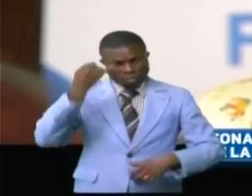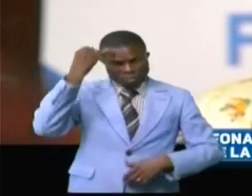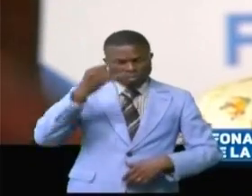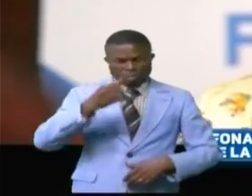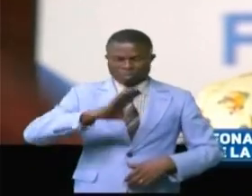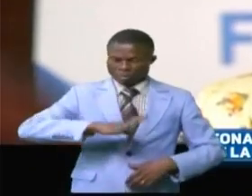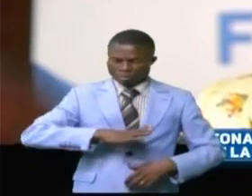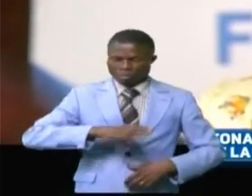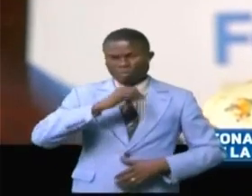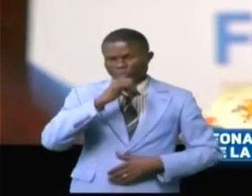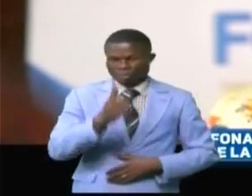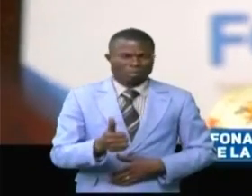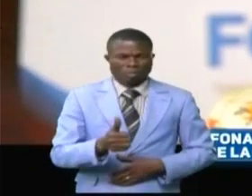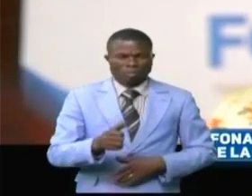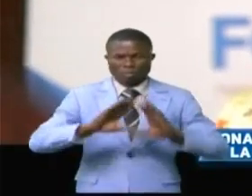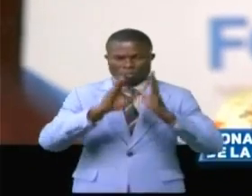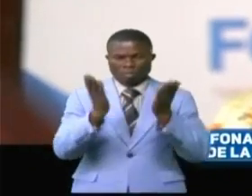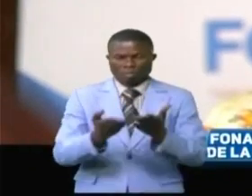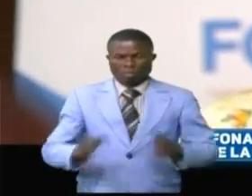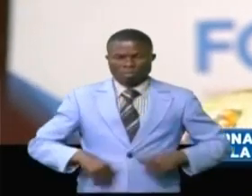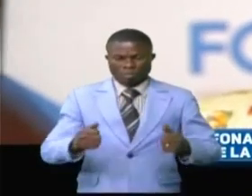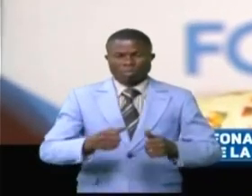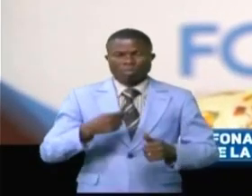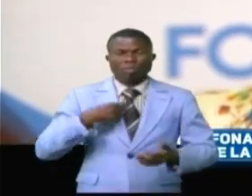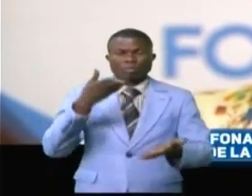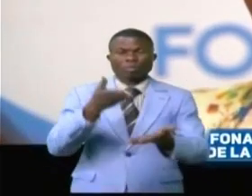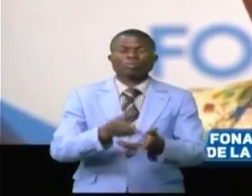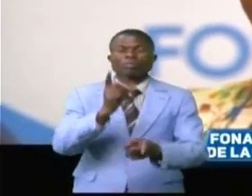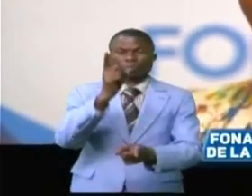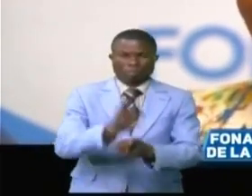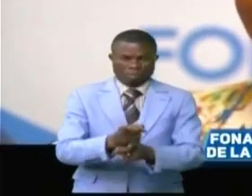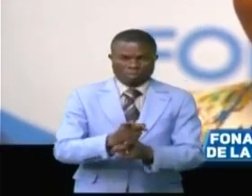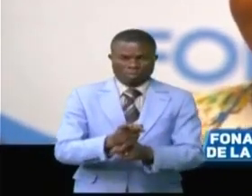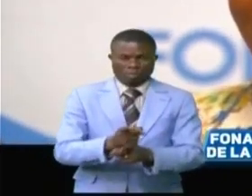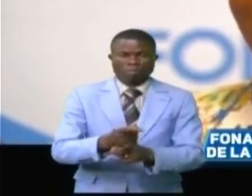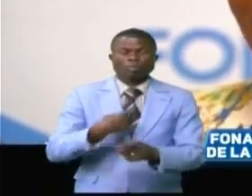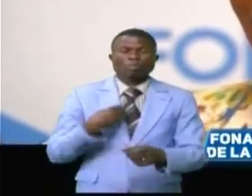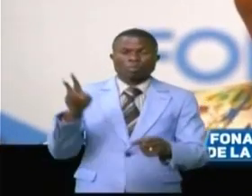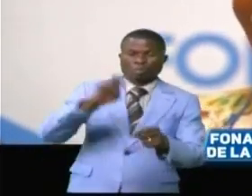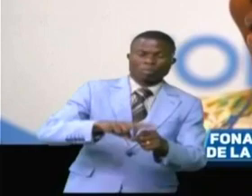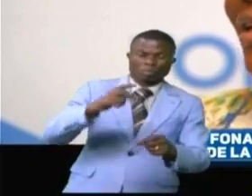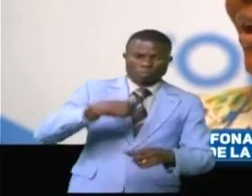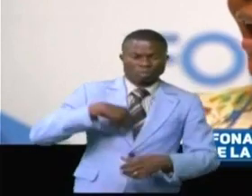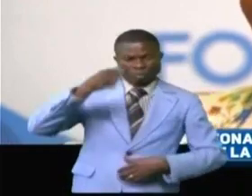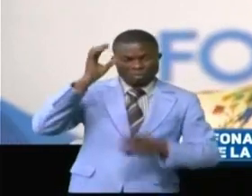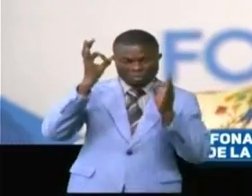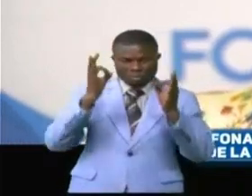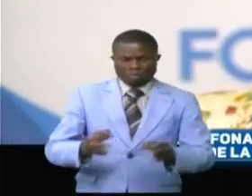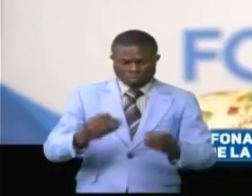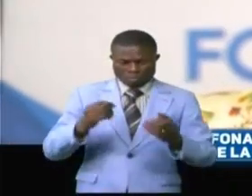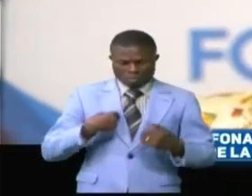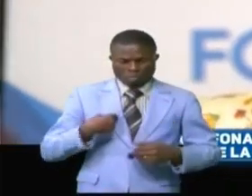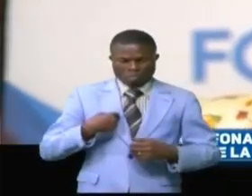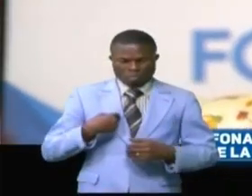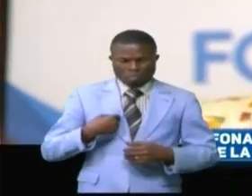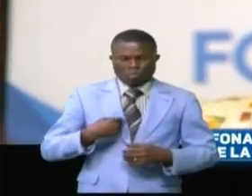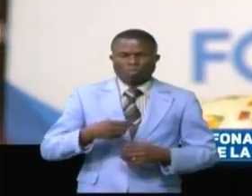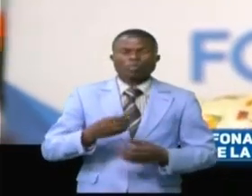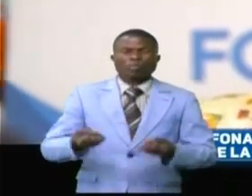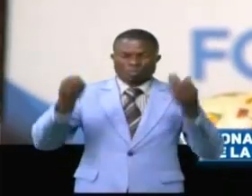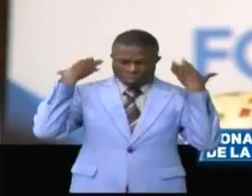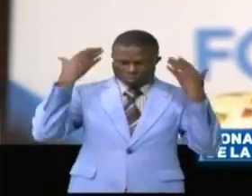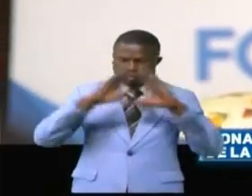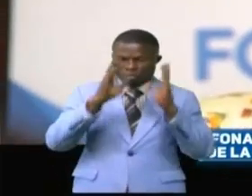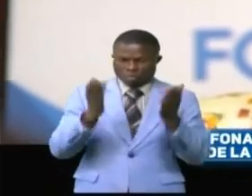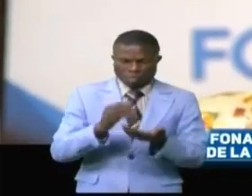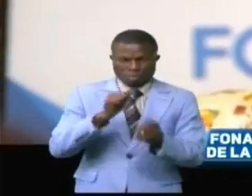sa vie. Et donc, pour moi, je suis la preuve vivante qu'on peut se relever et aller au-delà même de